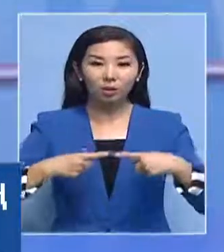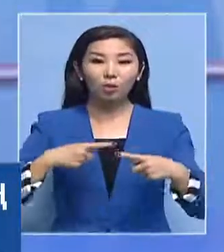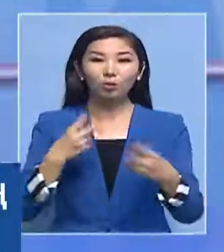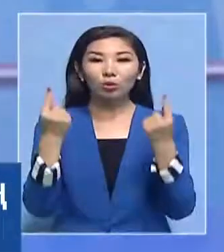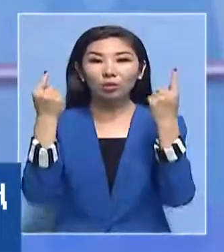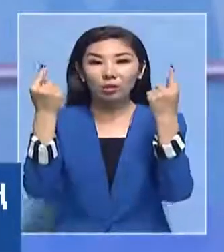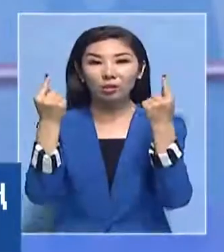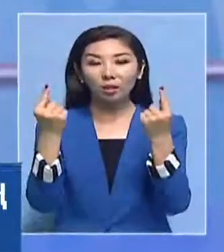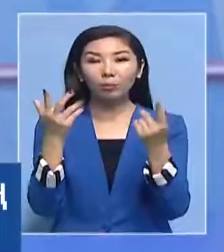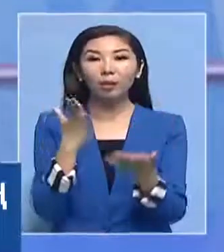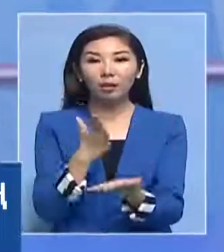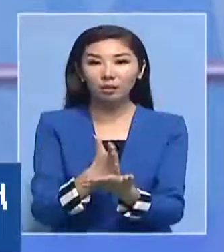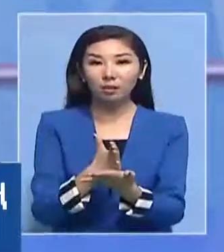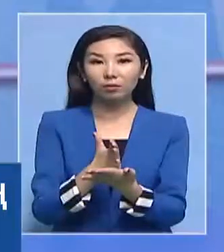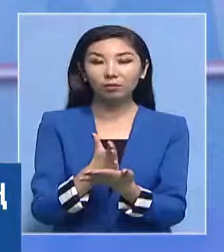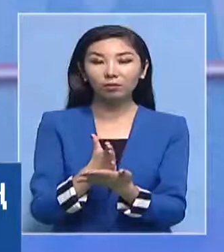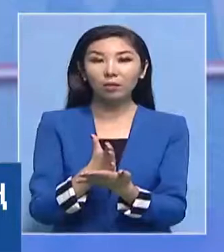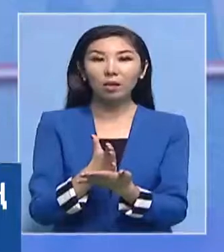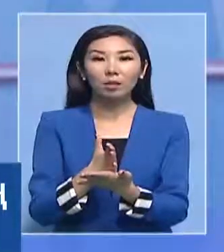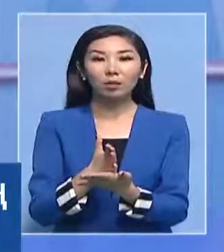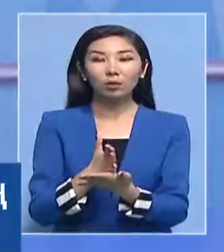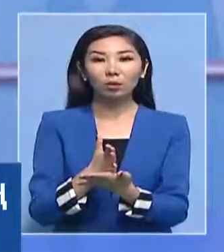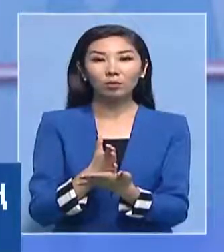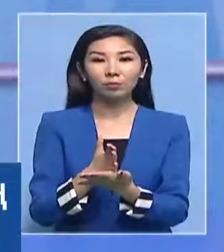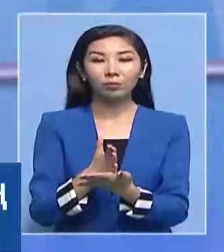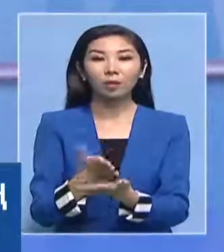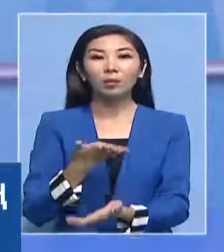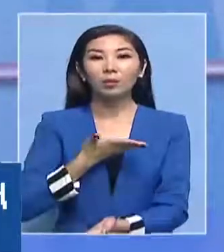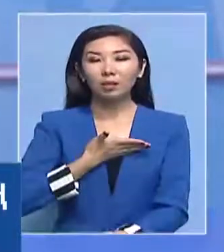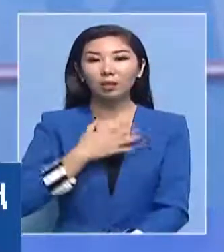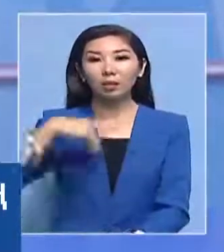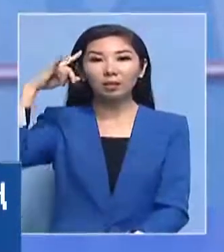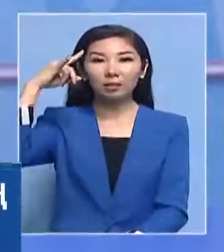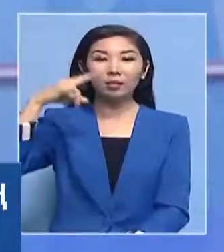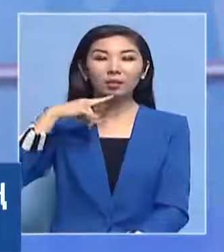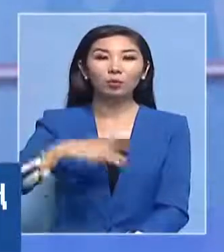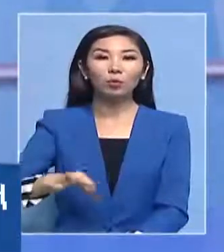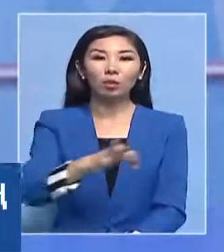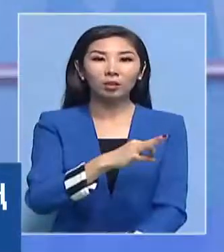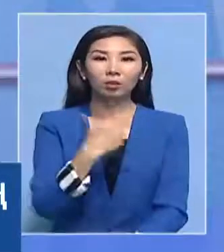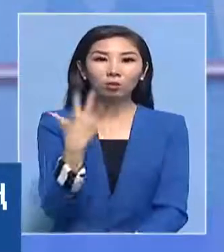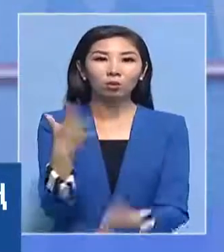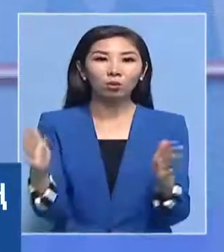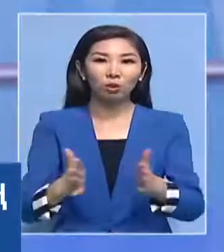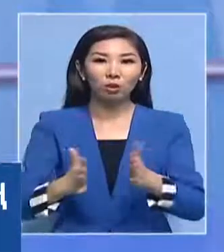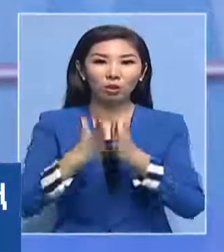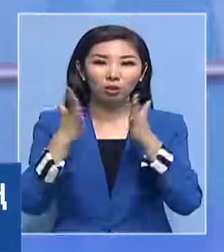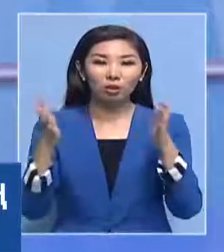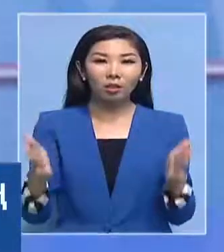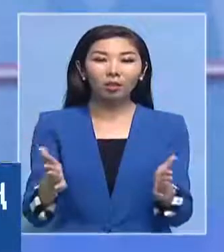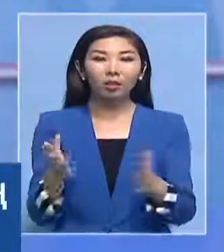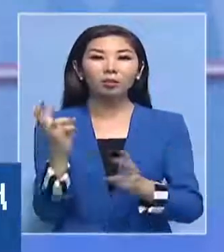бір ерекшелігі бар. Естеріңізде болса, біздің Қазақстан республикасында үш үлкен